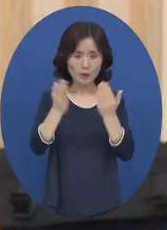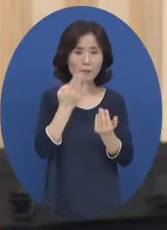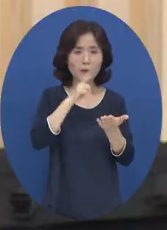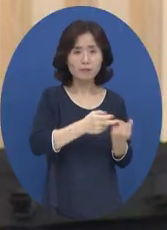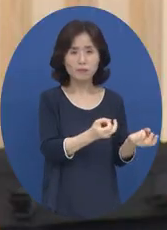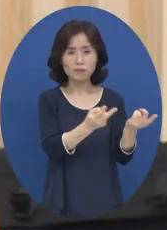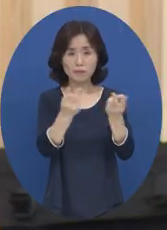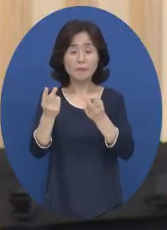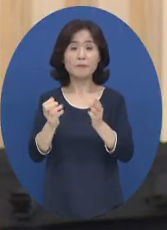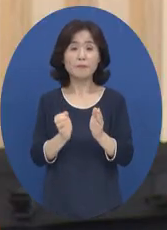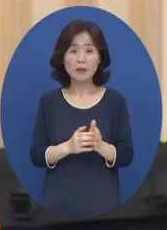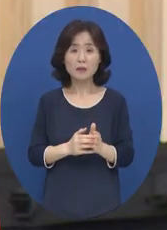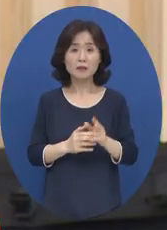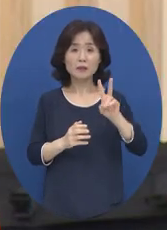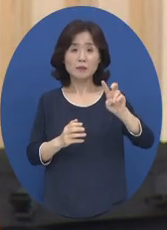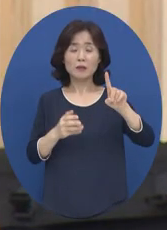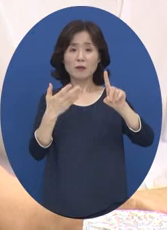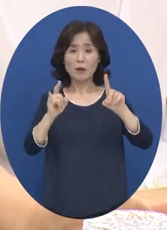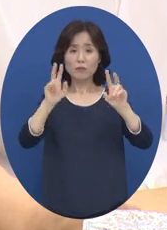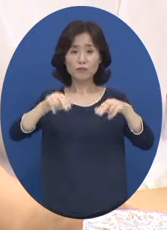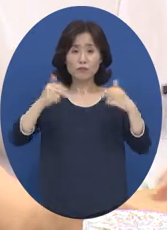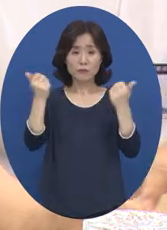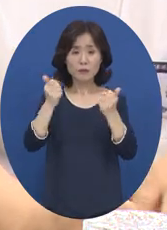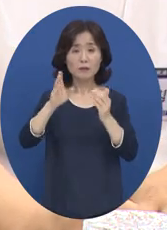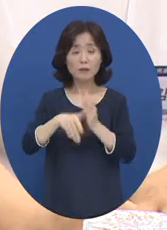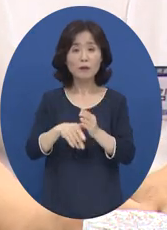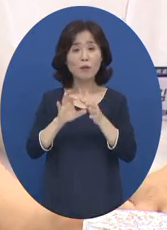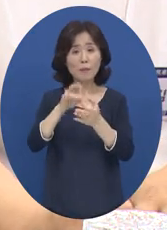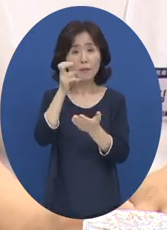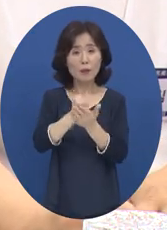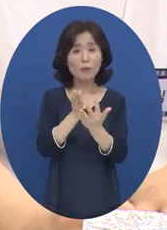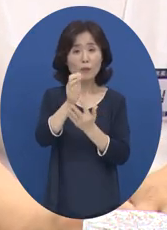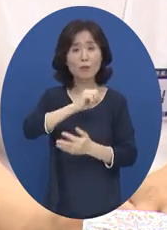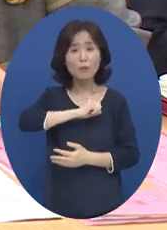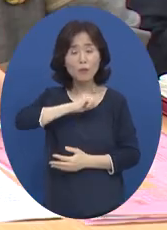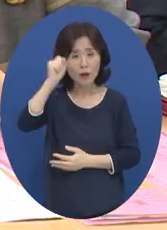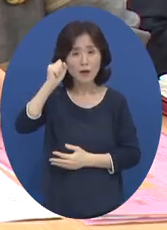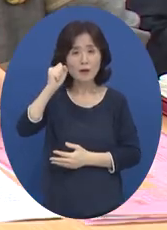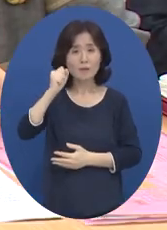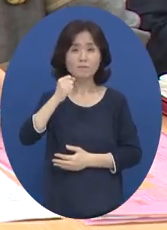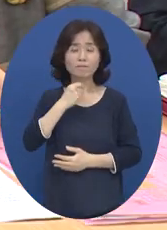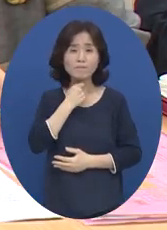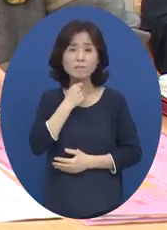했습니다. 21대 국회에서는 관련 법안이 통과되길